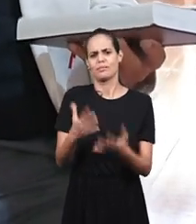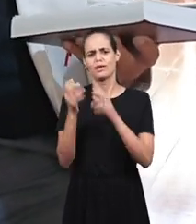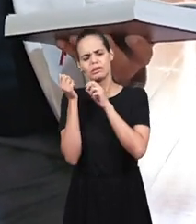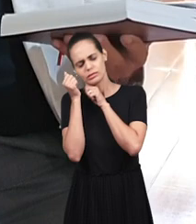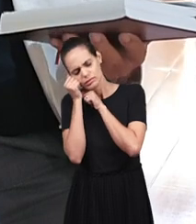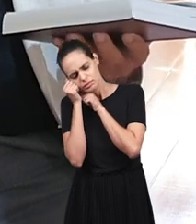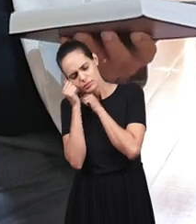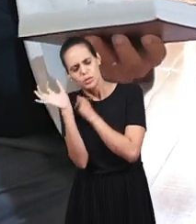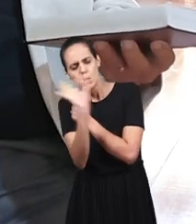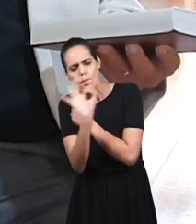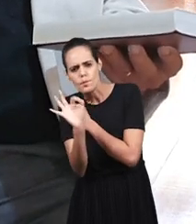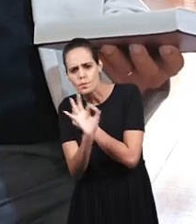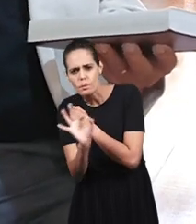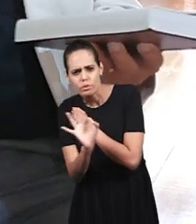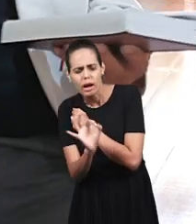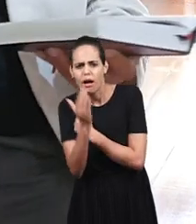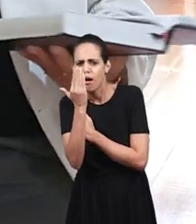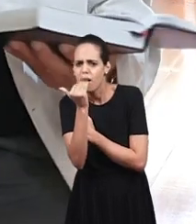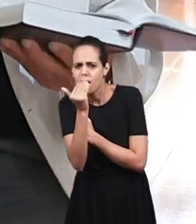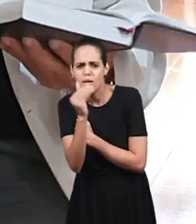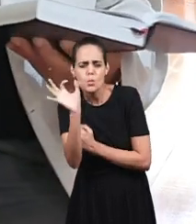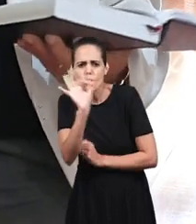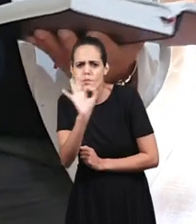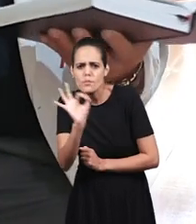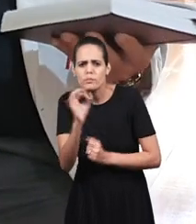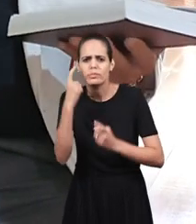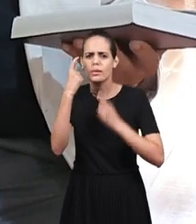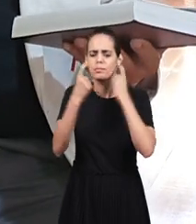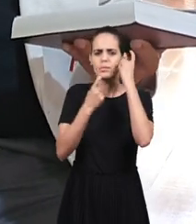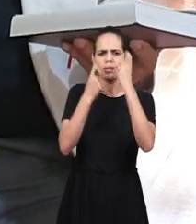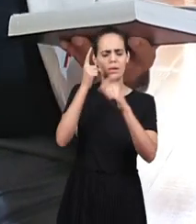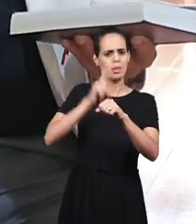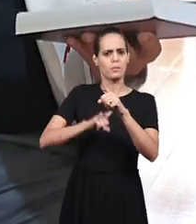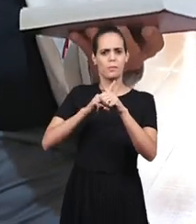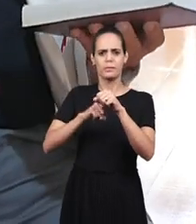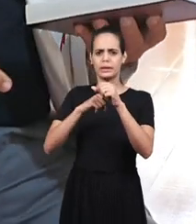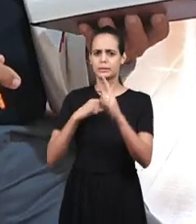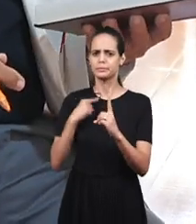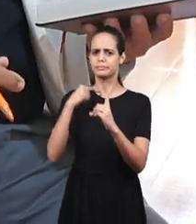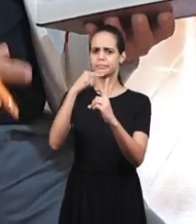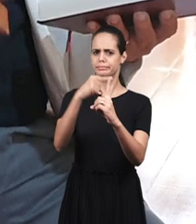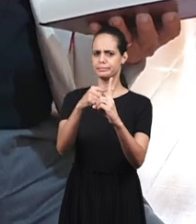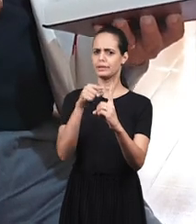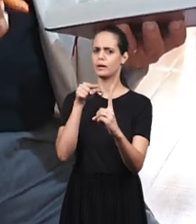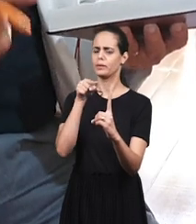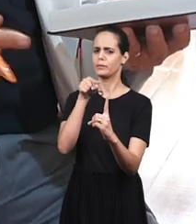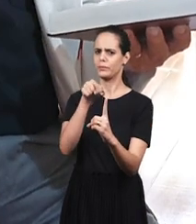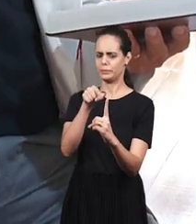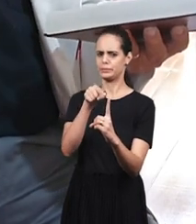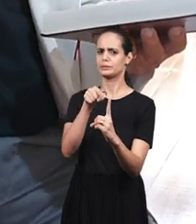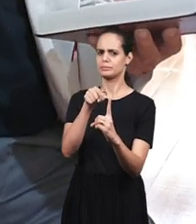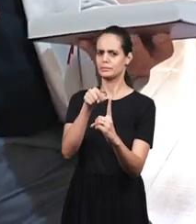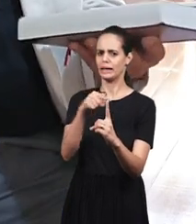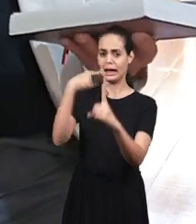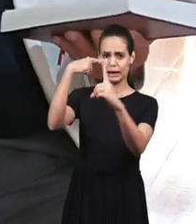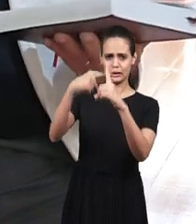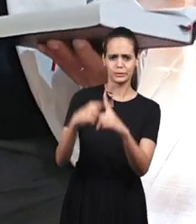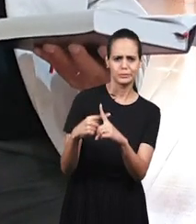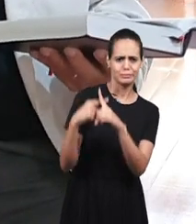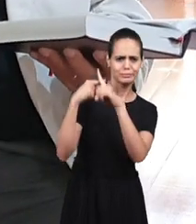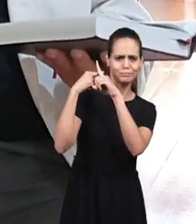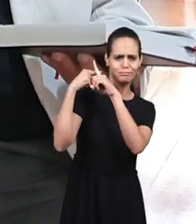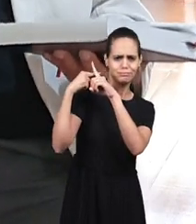charpentier qui était en train de courir, de fuir les autorités, sans manger, sans